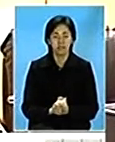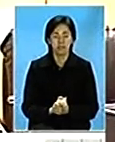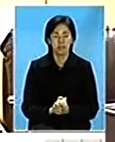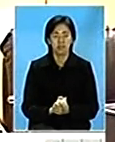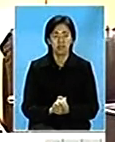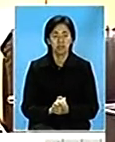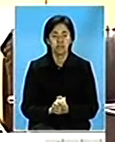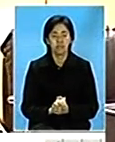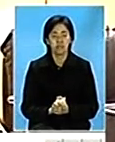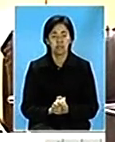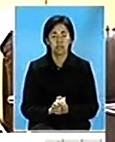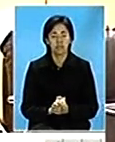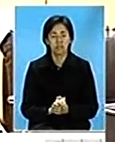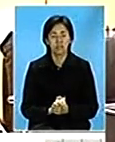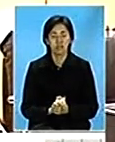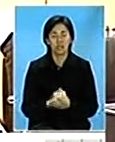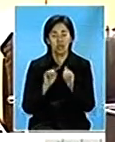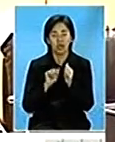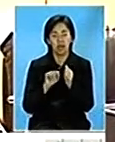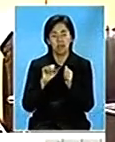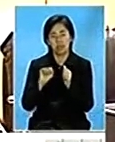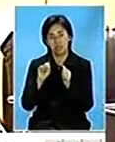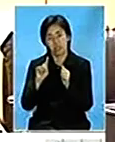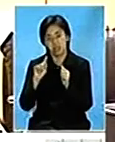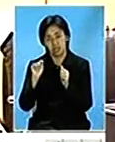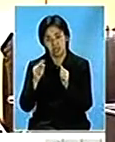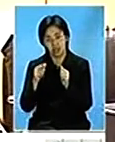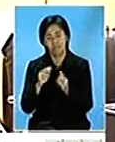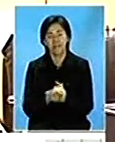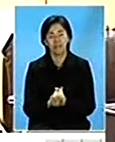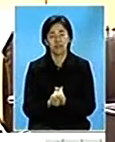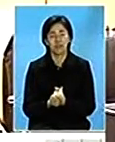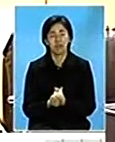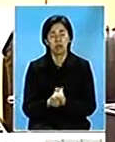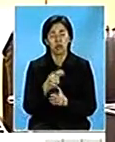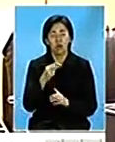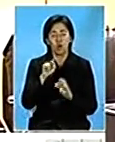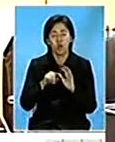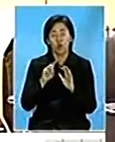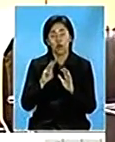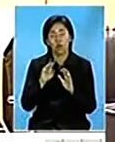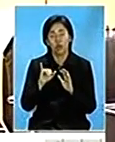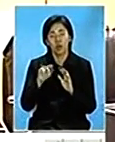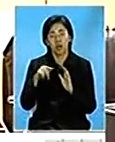กที่อำเภอศรีเทพตรงห้วยพุขาม